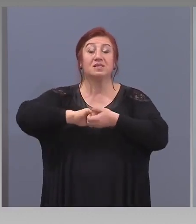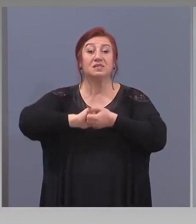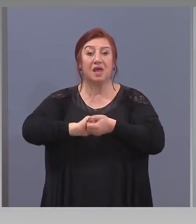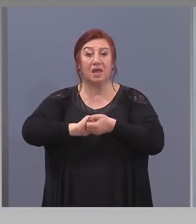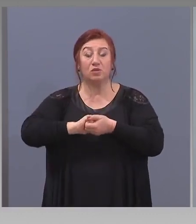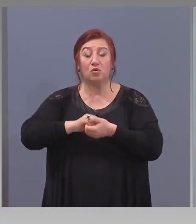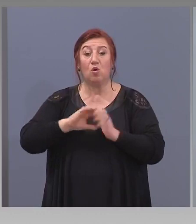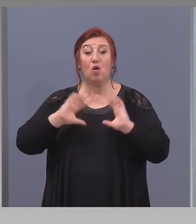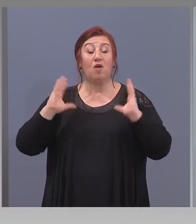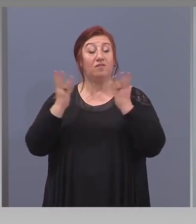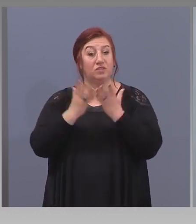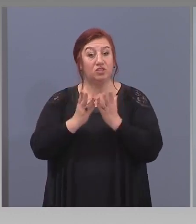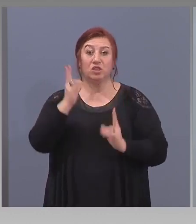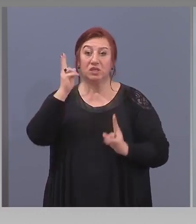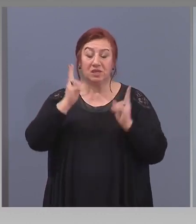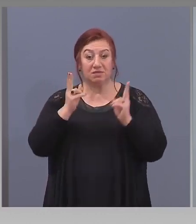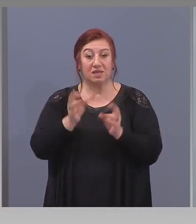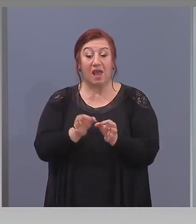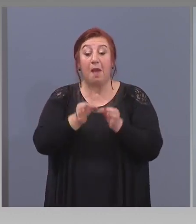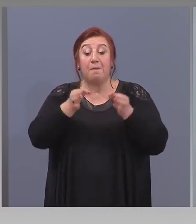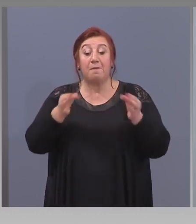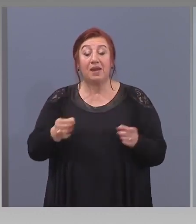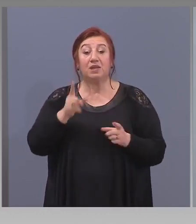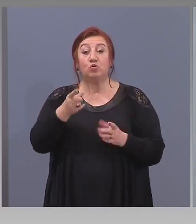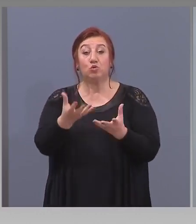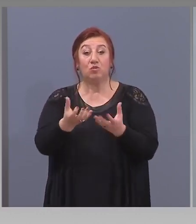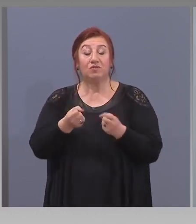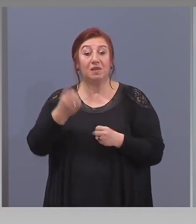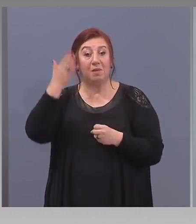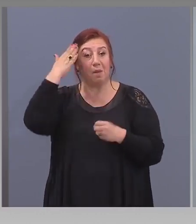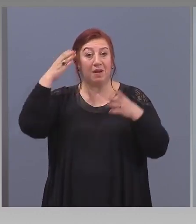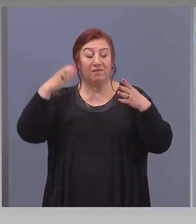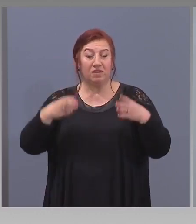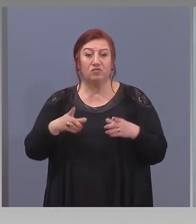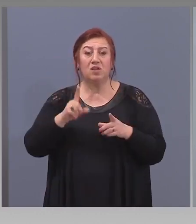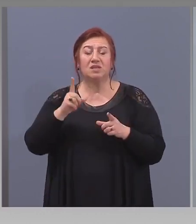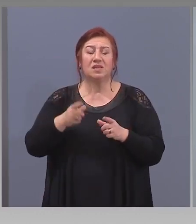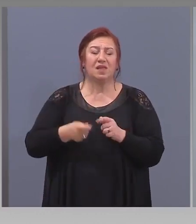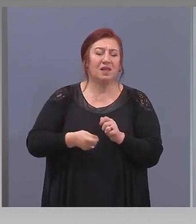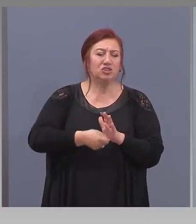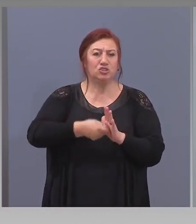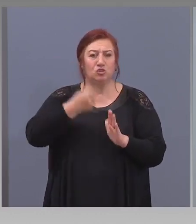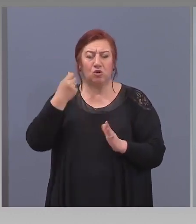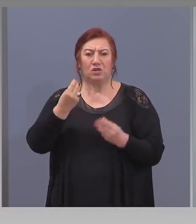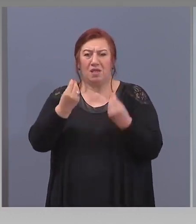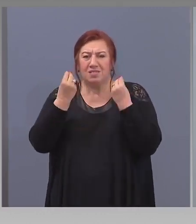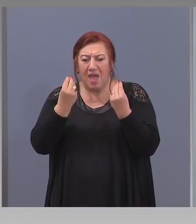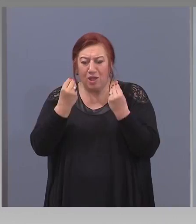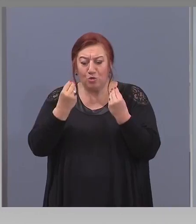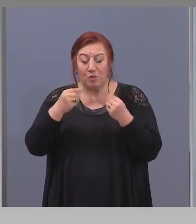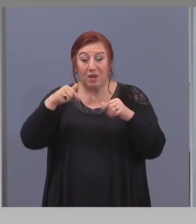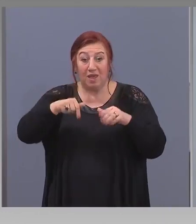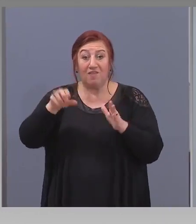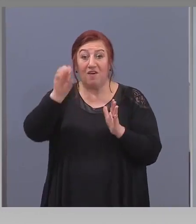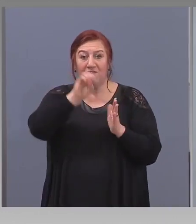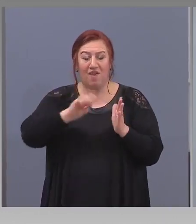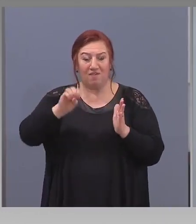се съгласихме, че мерките на правителството са най-добрите досега в Европа. Не случайно в